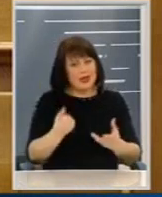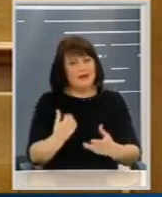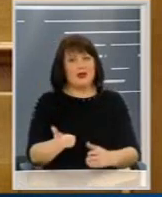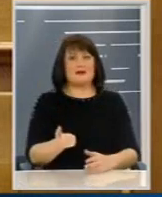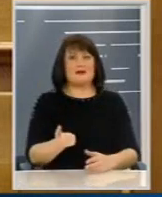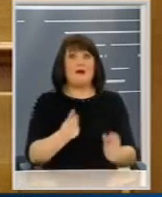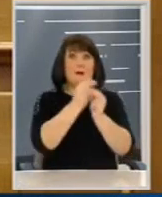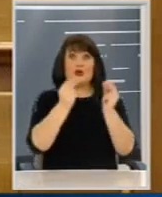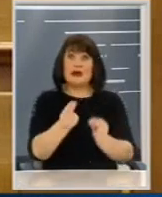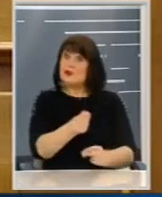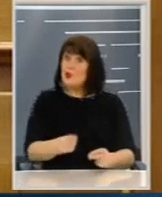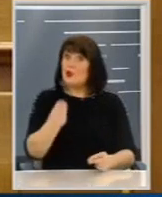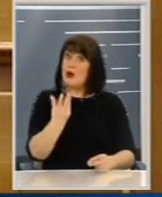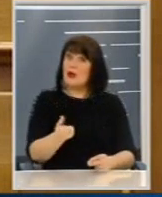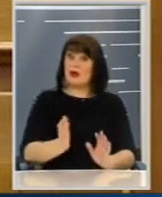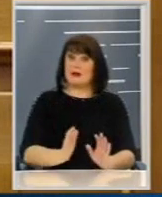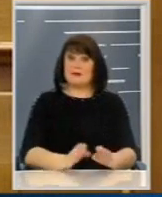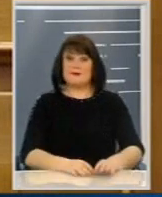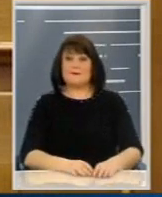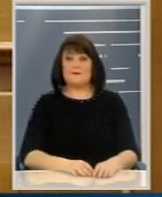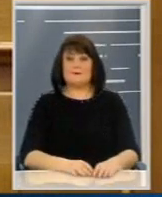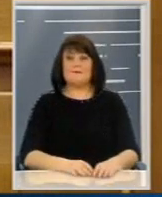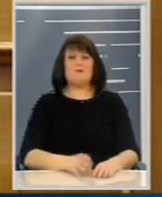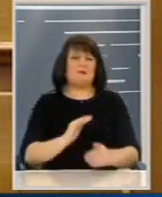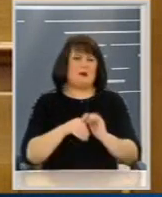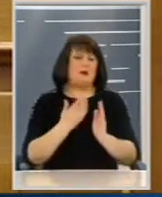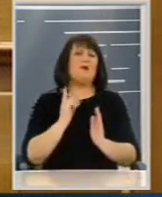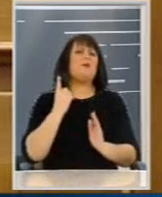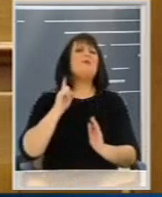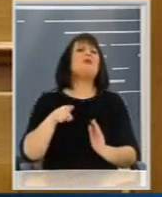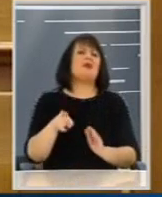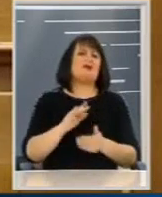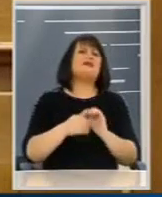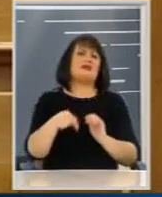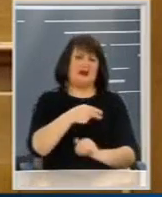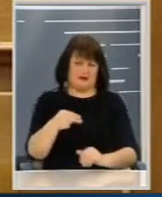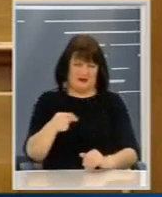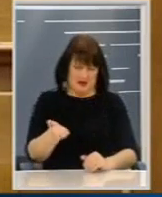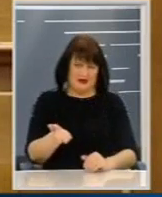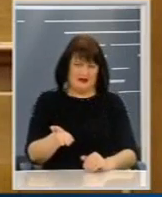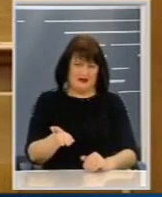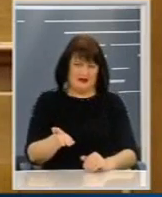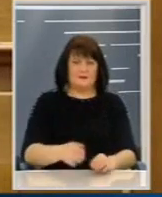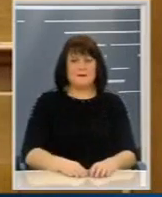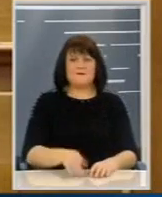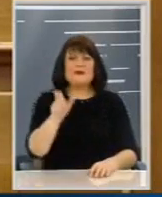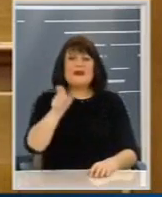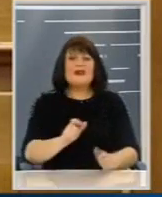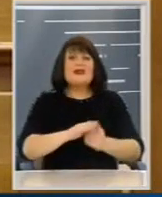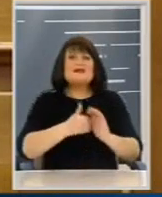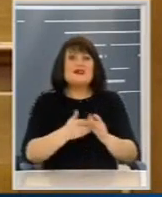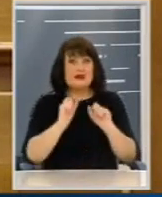μεγάλη αποτελεσματικότητα. Αλλά φαντάζομαι ότι εσάς δεν σας ενδιαφέρει τόσο πολύ αυτό. Αυτό που σας ενδιαφέρει να